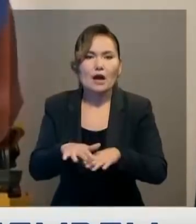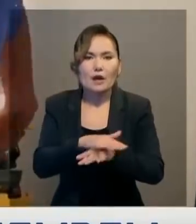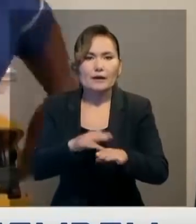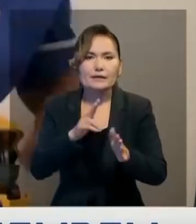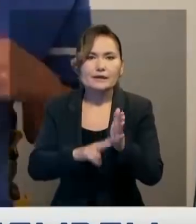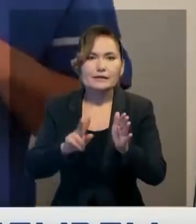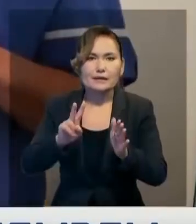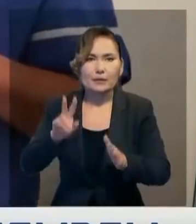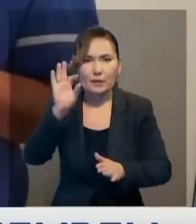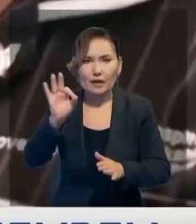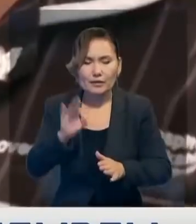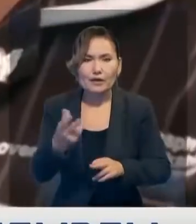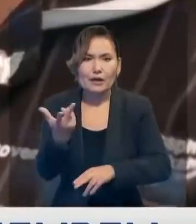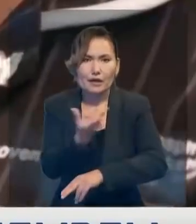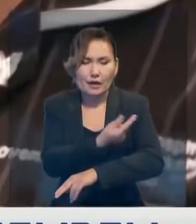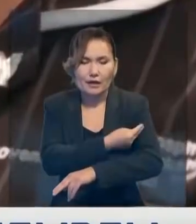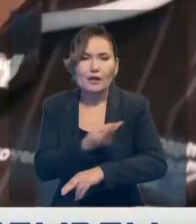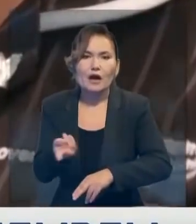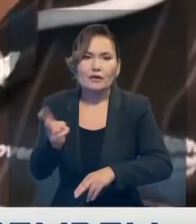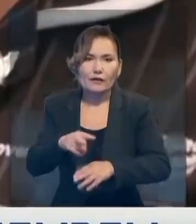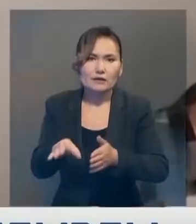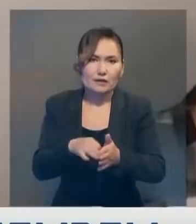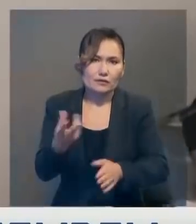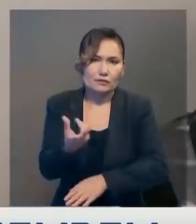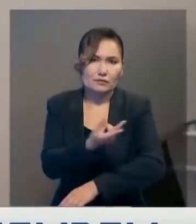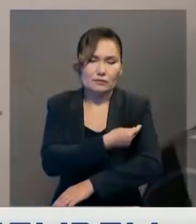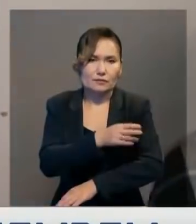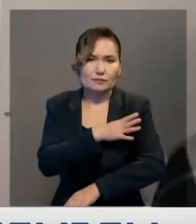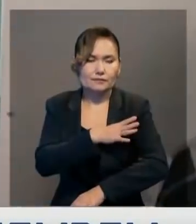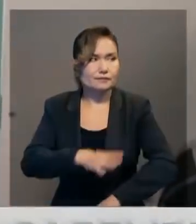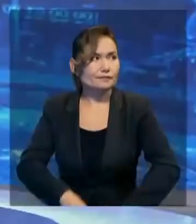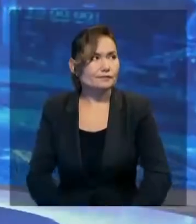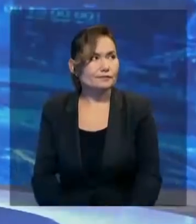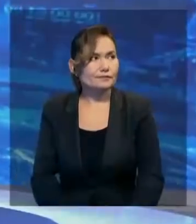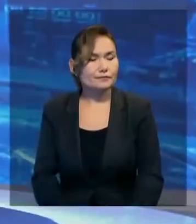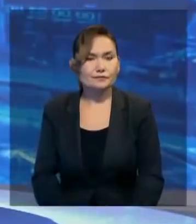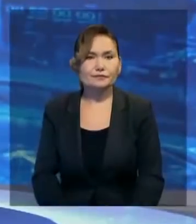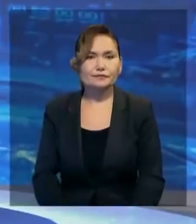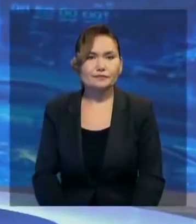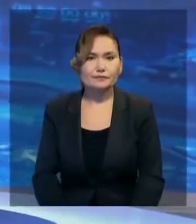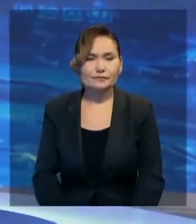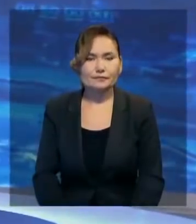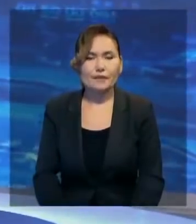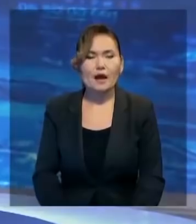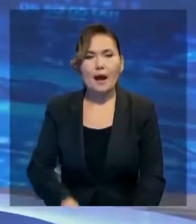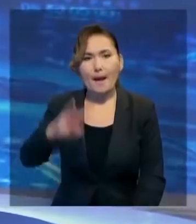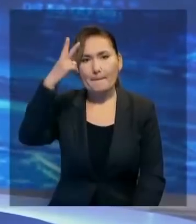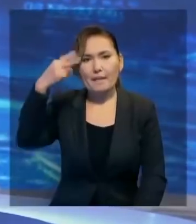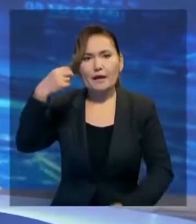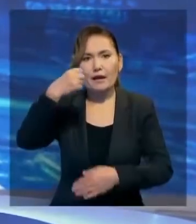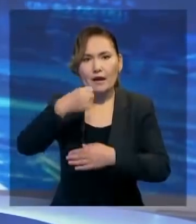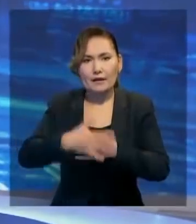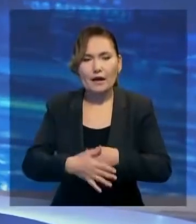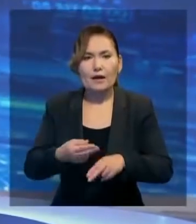тұрғындардың 82% екпенің екі дозасында салдырған. Бельгия